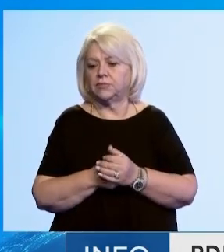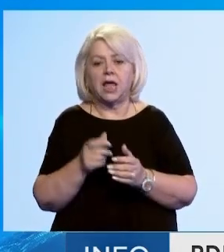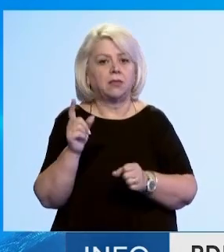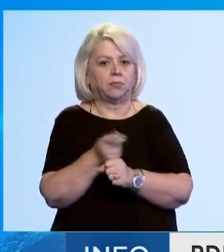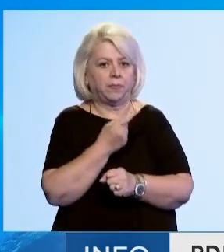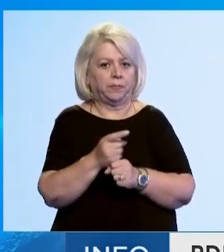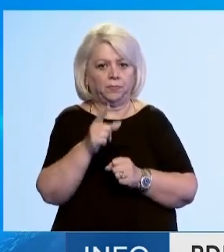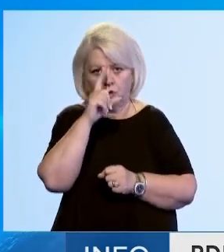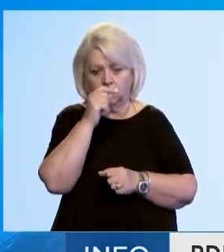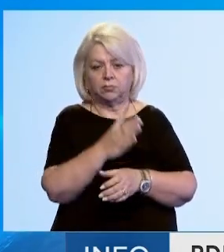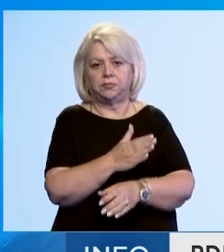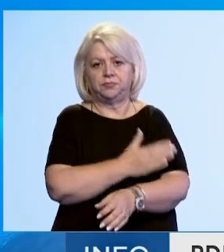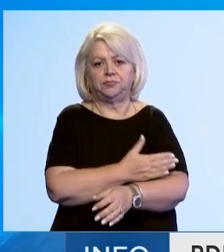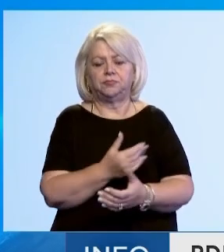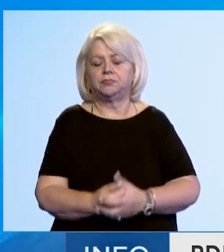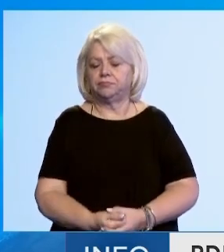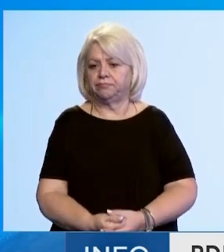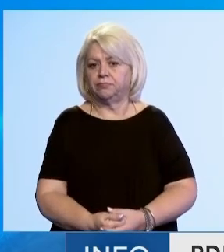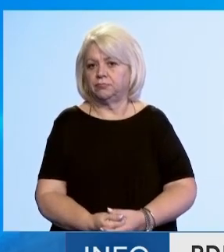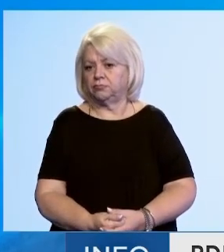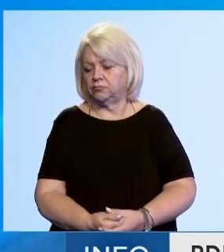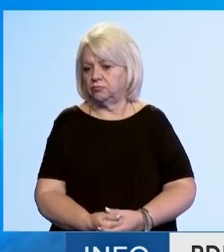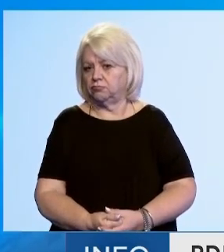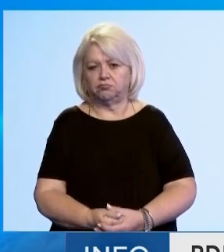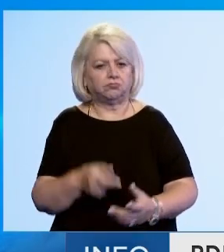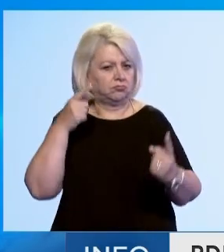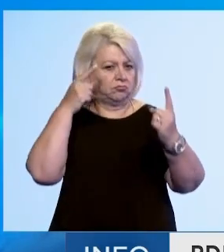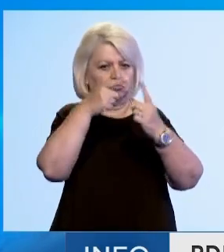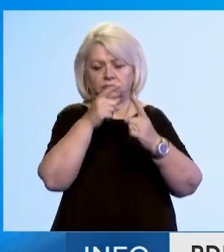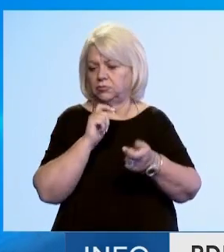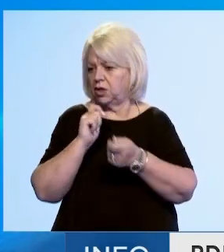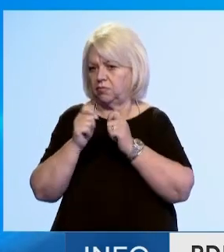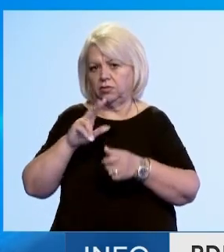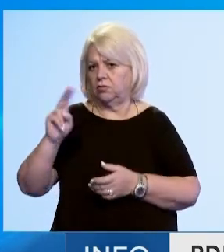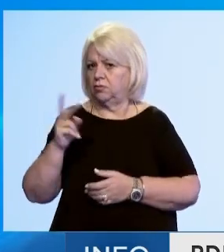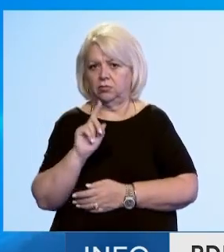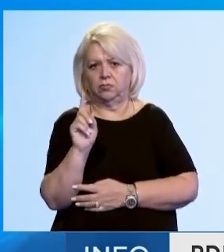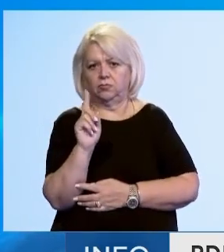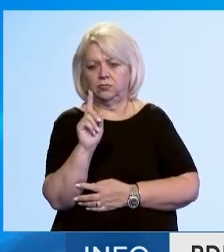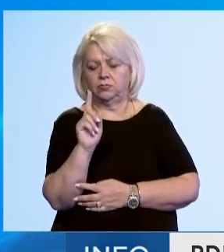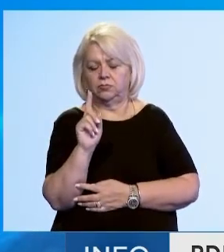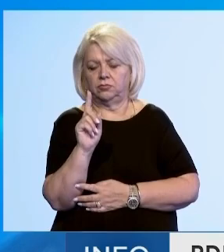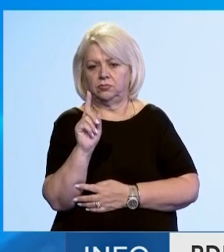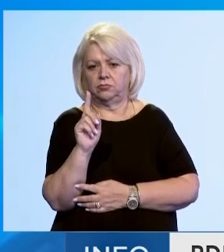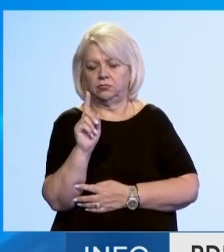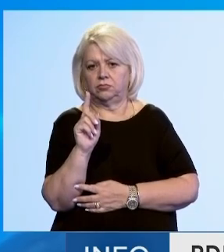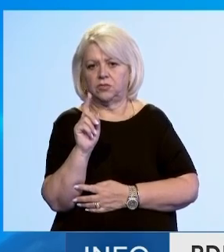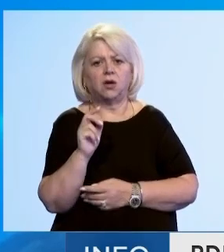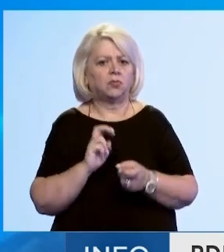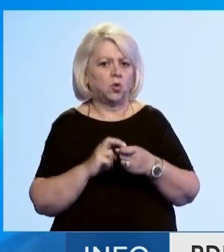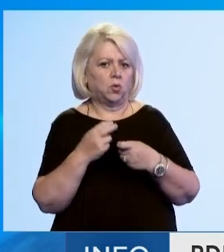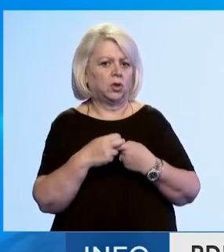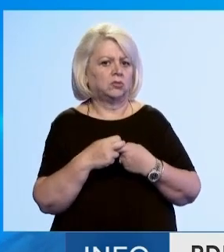në komunën e Podujevës. Nuk po synojmë që të kemi ndonjë marrëveshje tjetër apo ndonjë koalicion